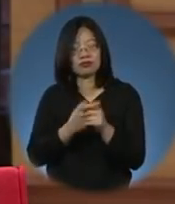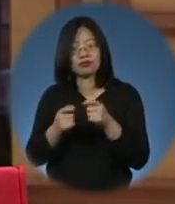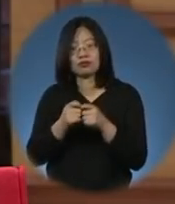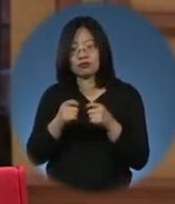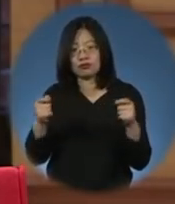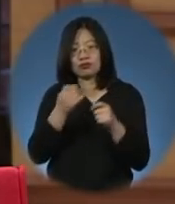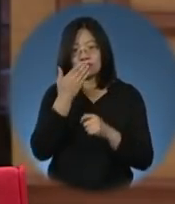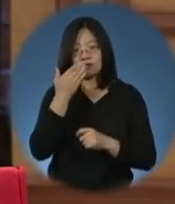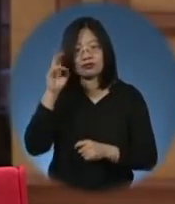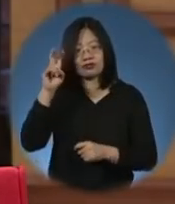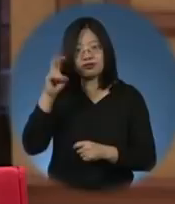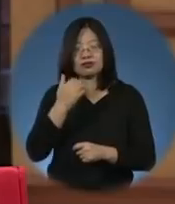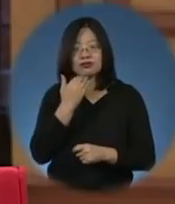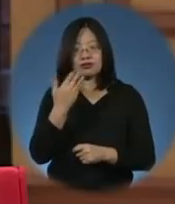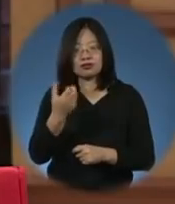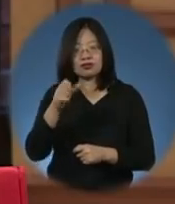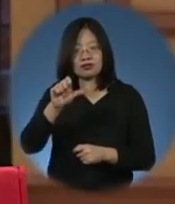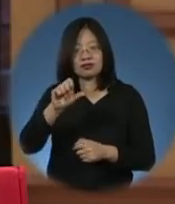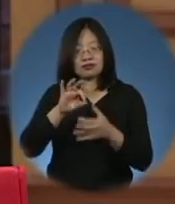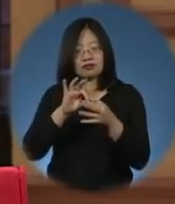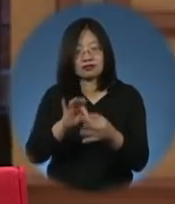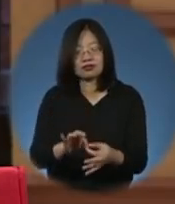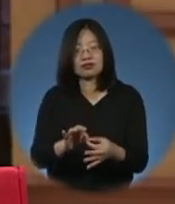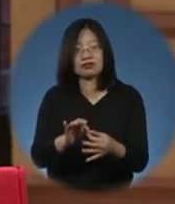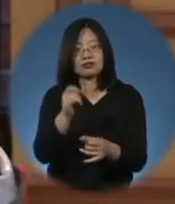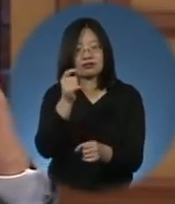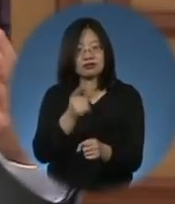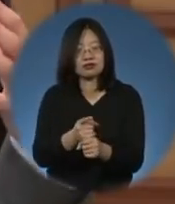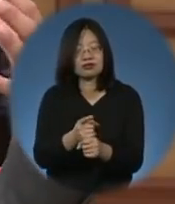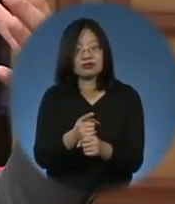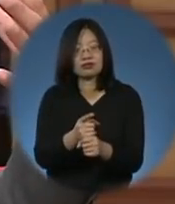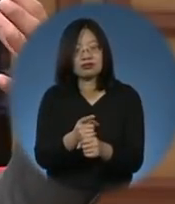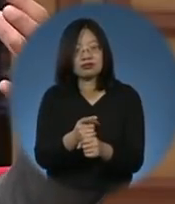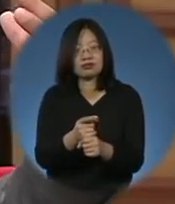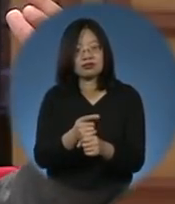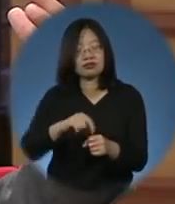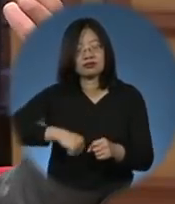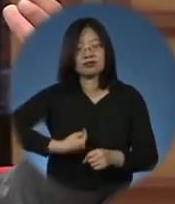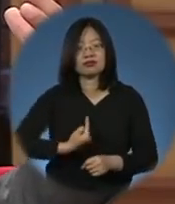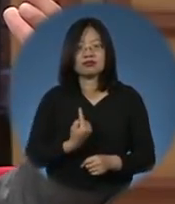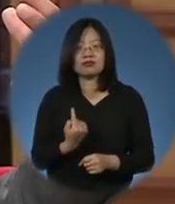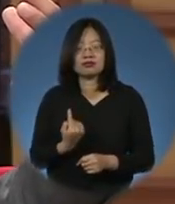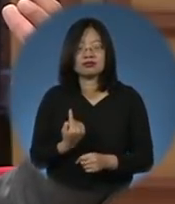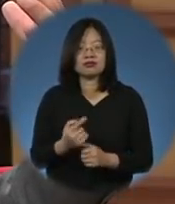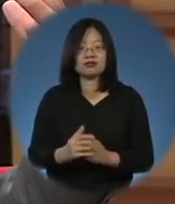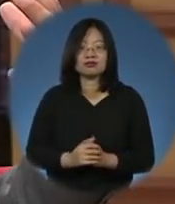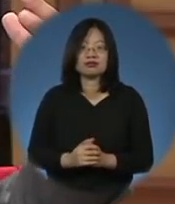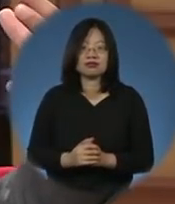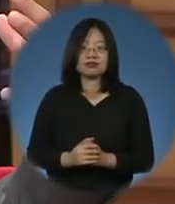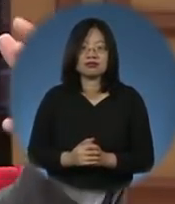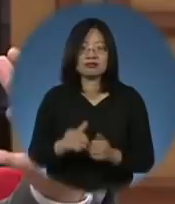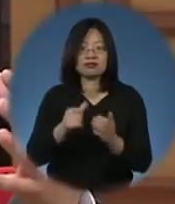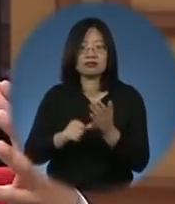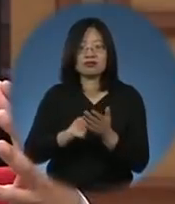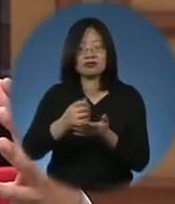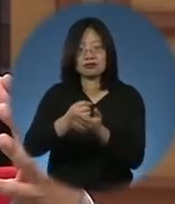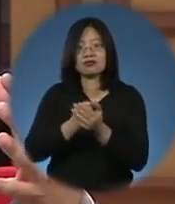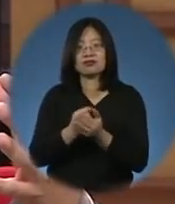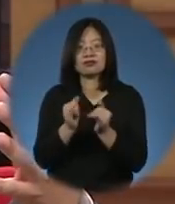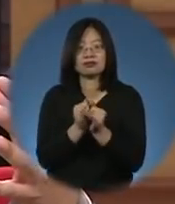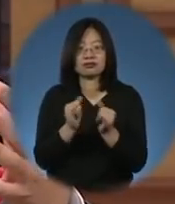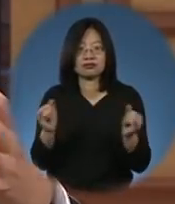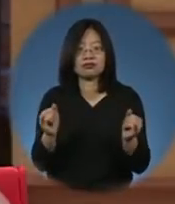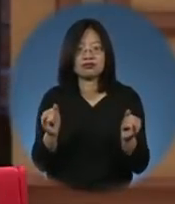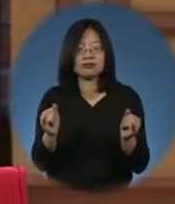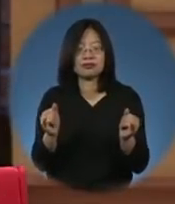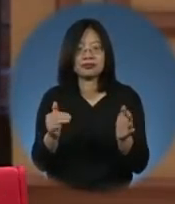할 수도 있습니다. 85세 막 이렇게. 예. 예. 근데 이분들은 이미 다 자기 그 뭐 자원을 다 가지고 계신 분들이에요.